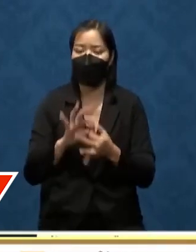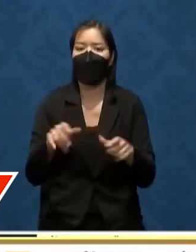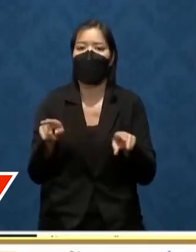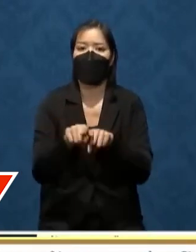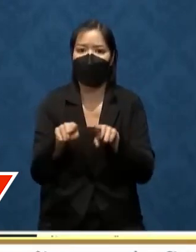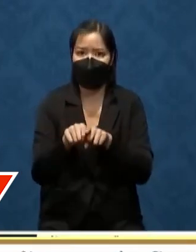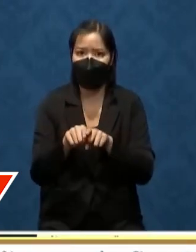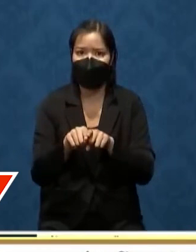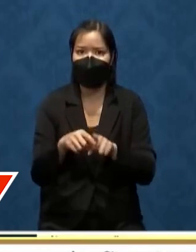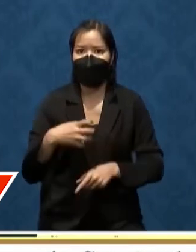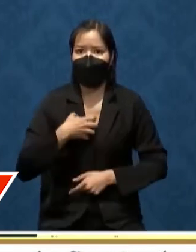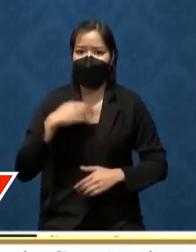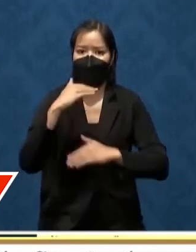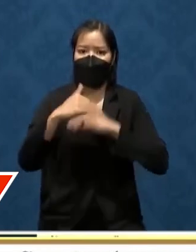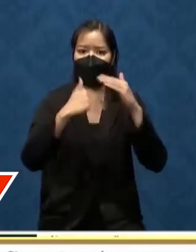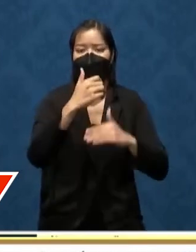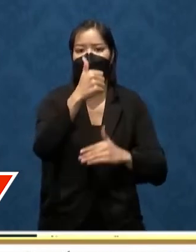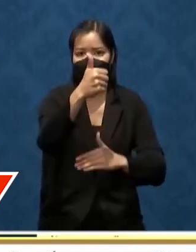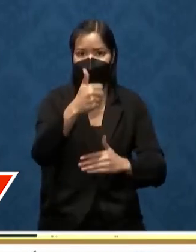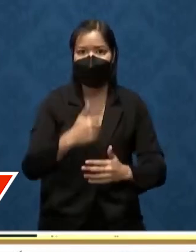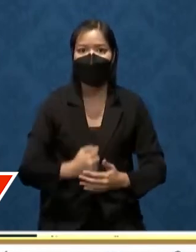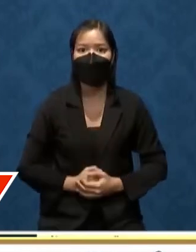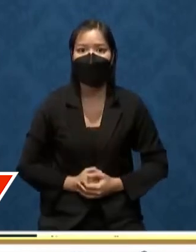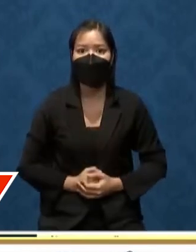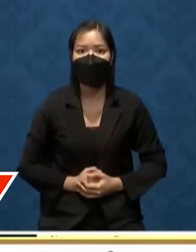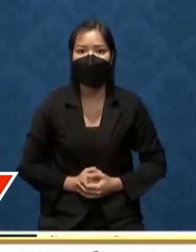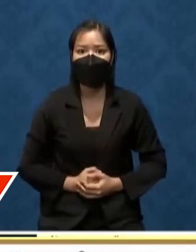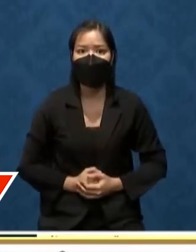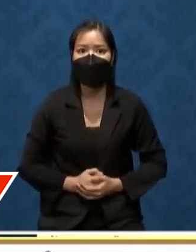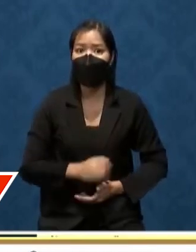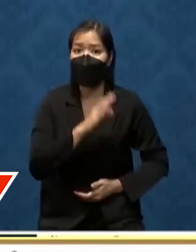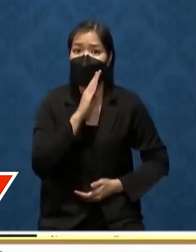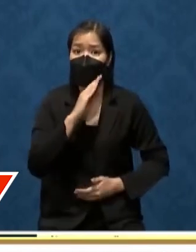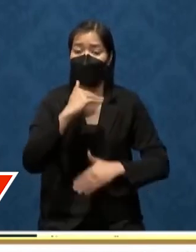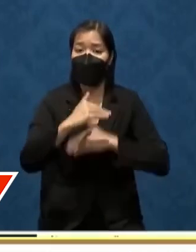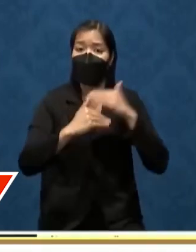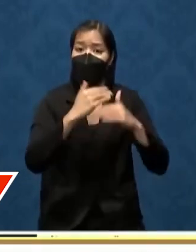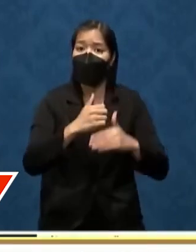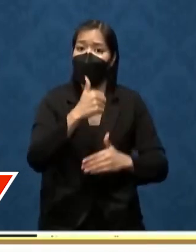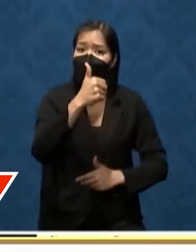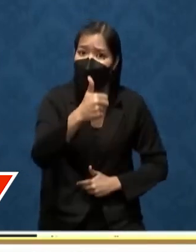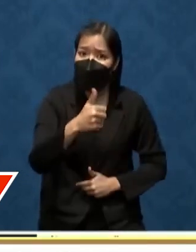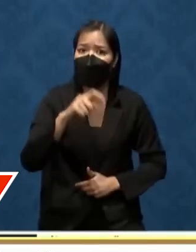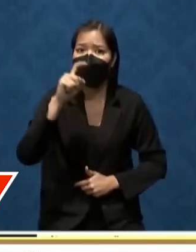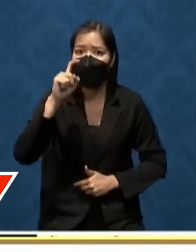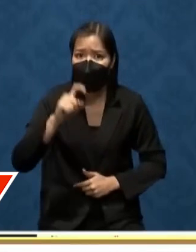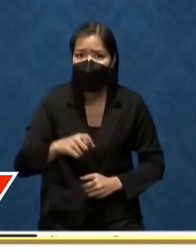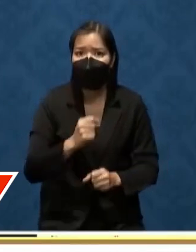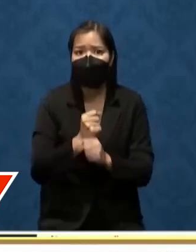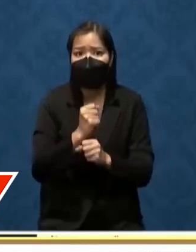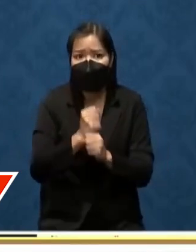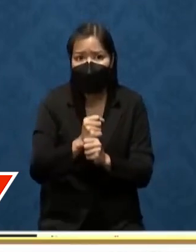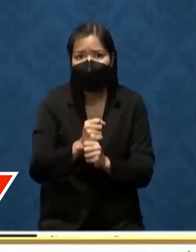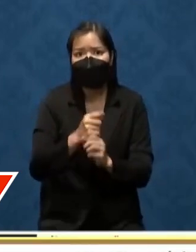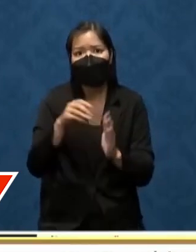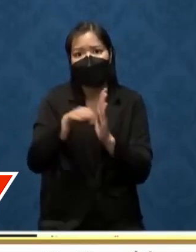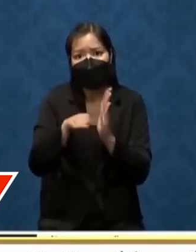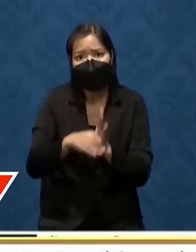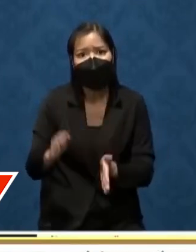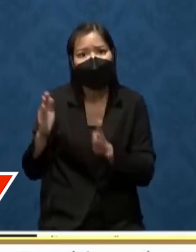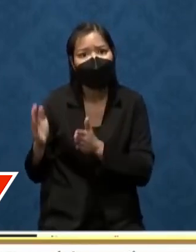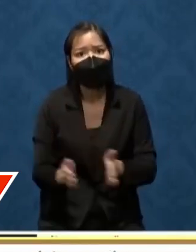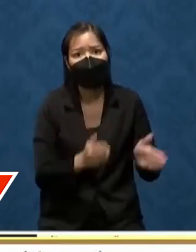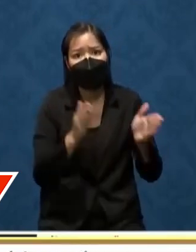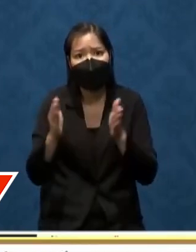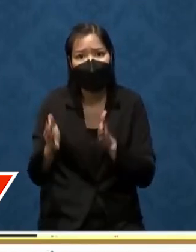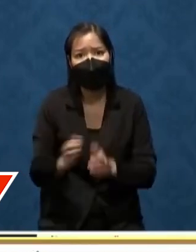งแหนและอยากให้ดีขึ้นครับเพรเราอยากใหดีขึ้นปุ๊บเรากต้องทำให้มีกระบวนการที่ปลงใ